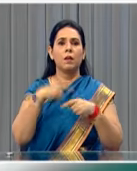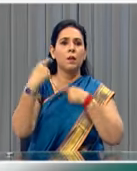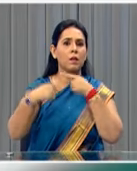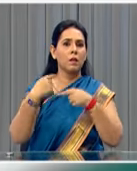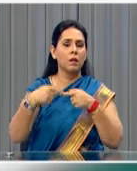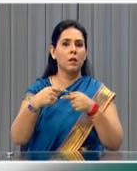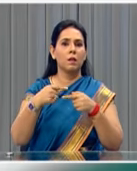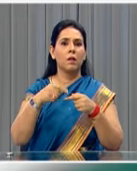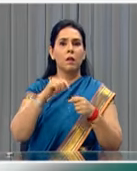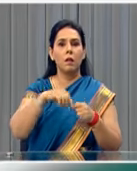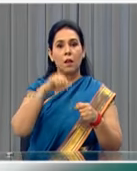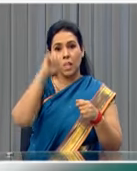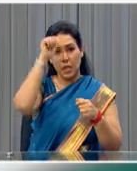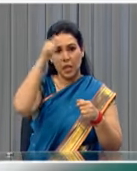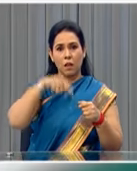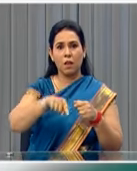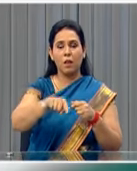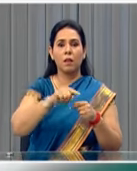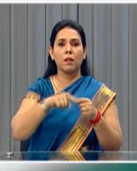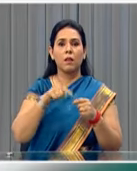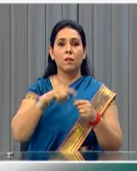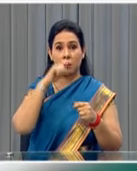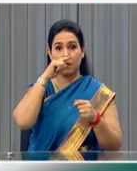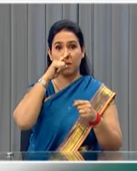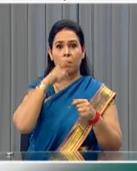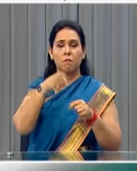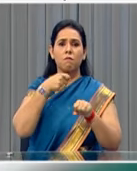भारत की अस्मिता के लिए जूझते रहे,